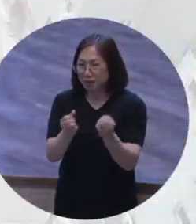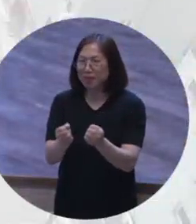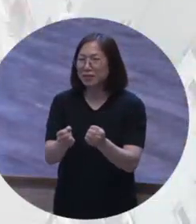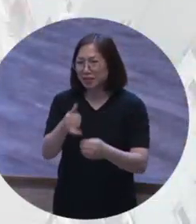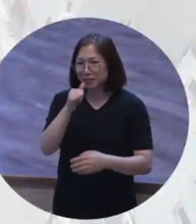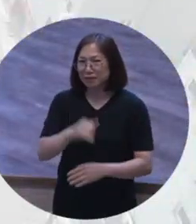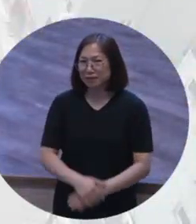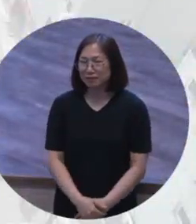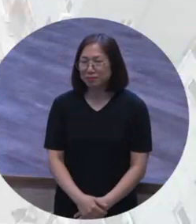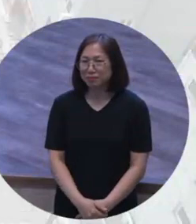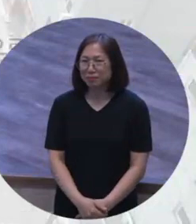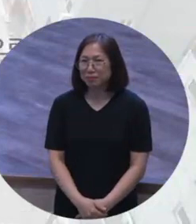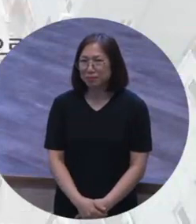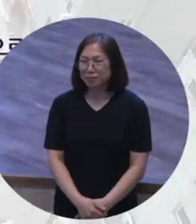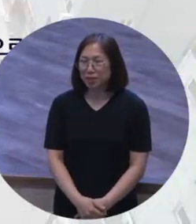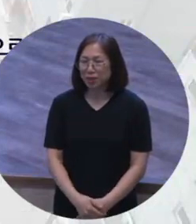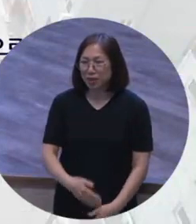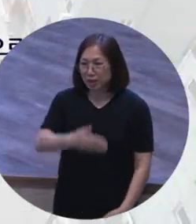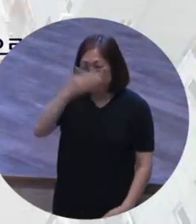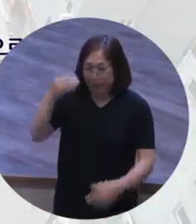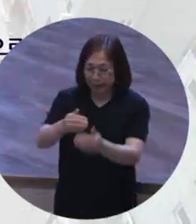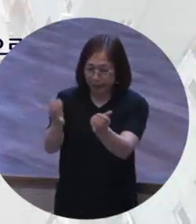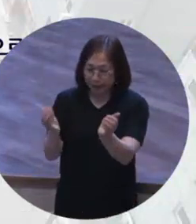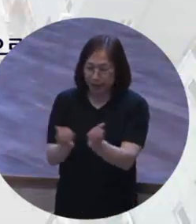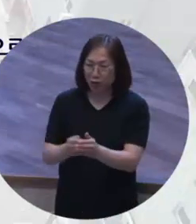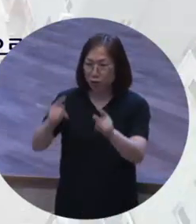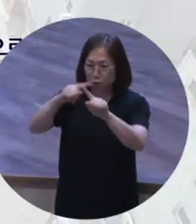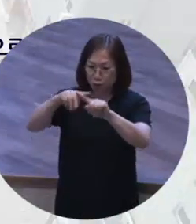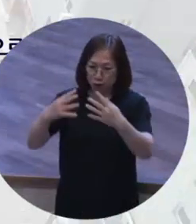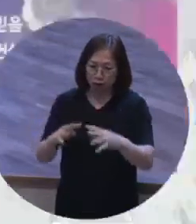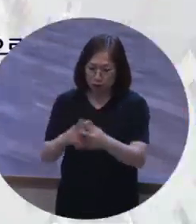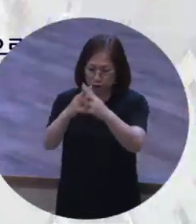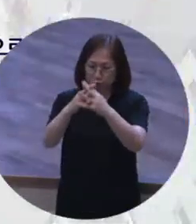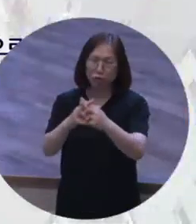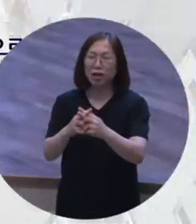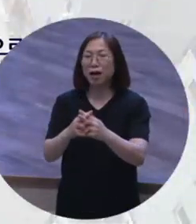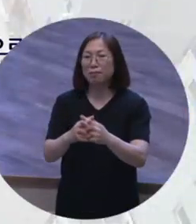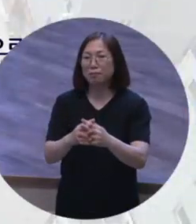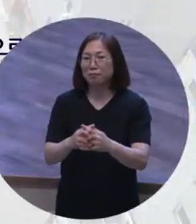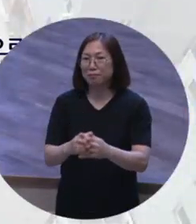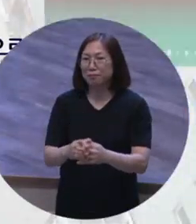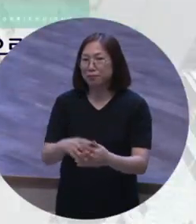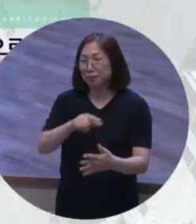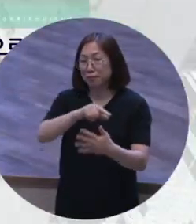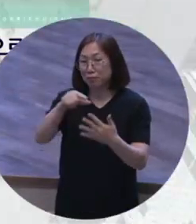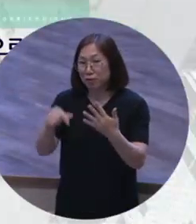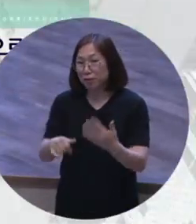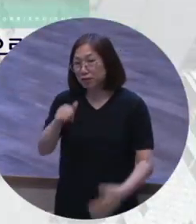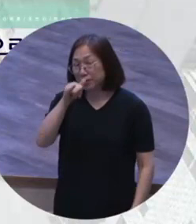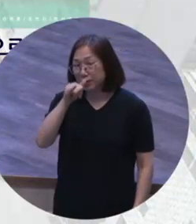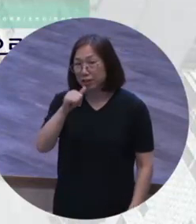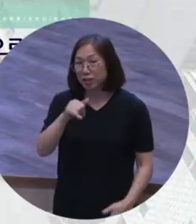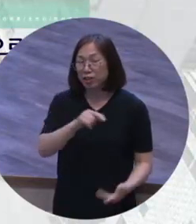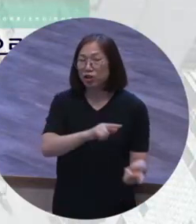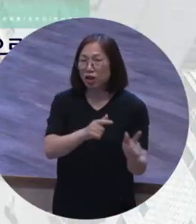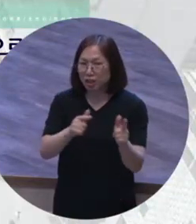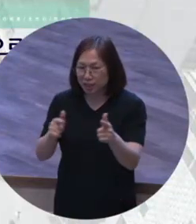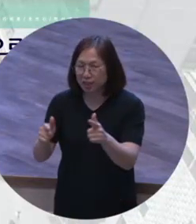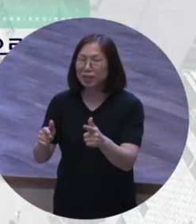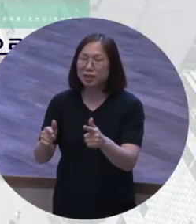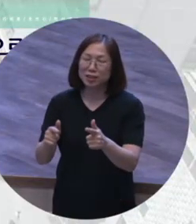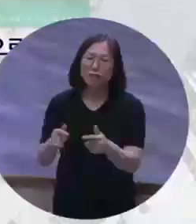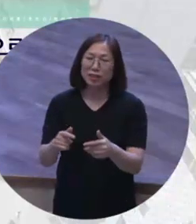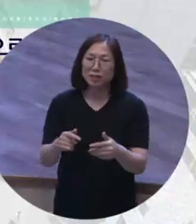쿠람데오 청년회는 본당 건축을 위한 3억 프로젝트, 청년 비밀 결사대, 300 홀리메이슨 운동, 본단 집기 비품을